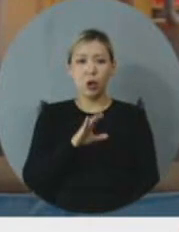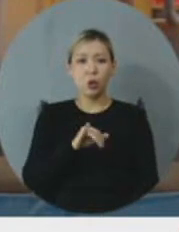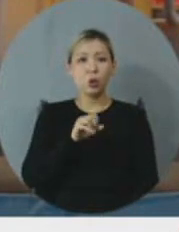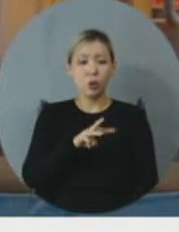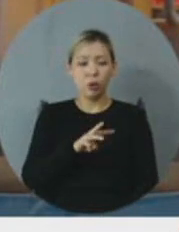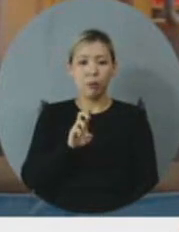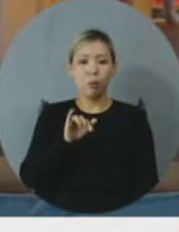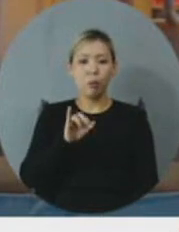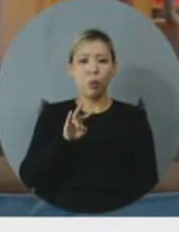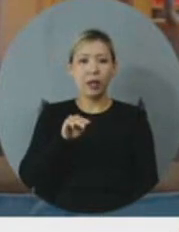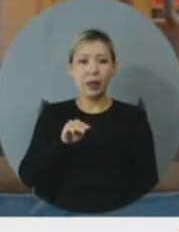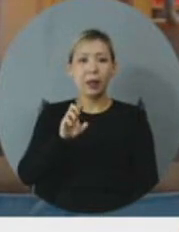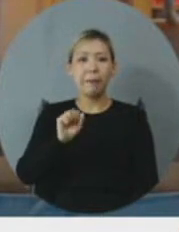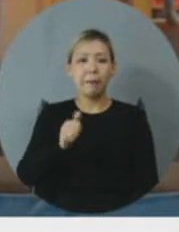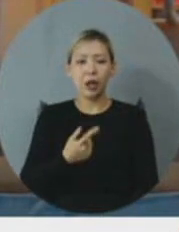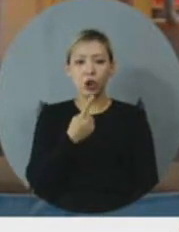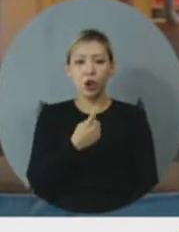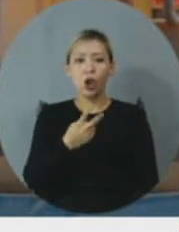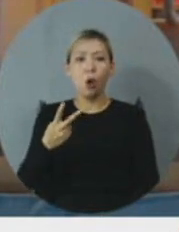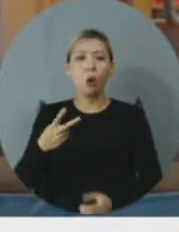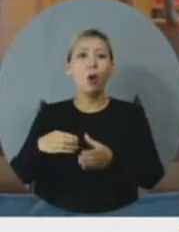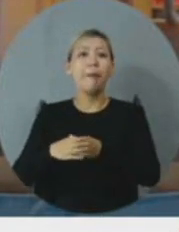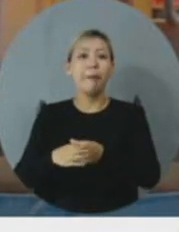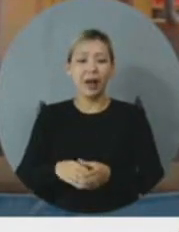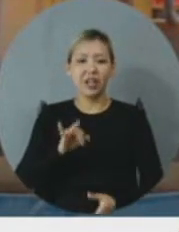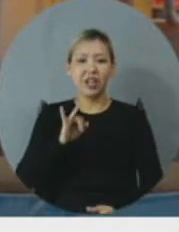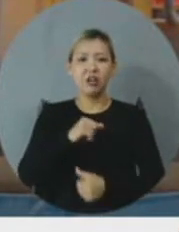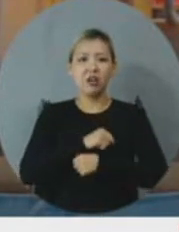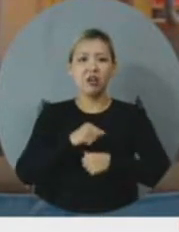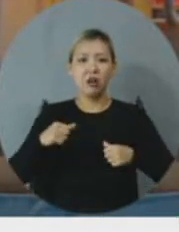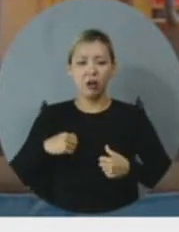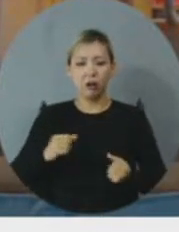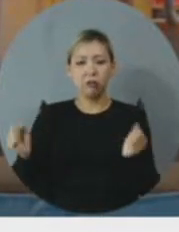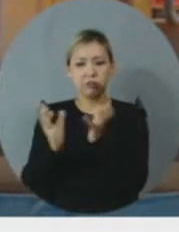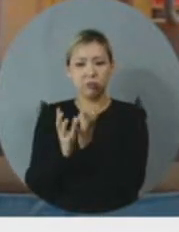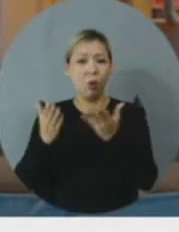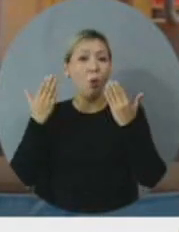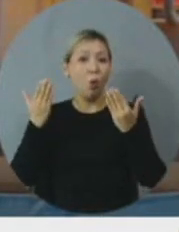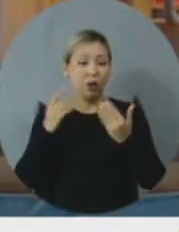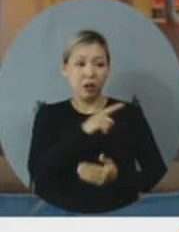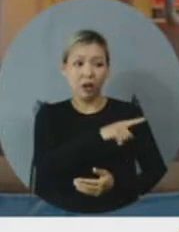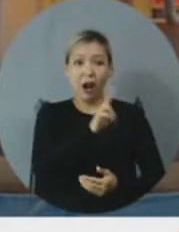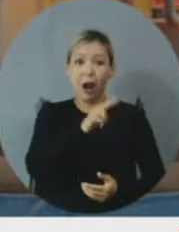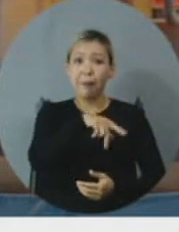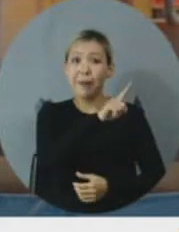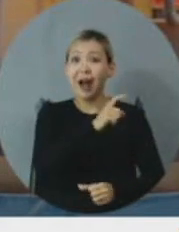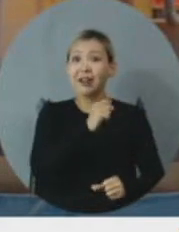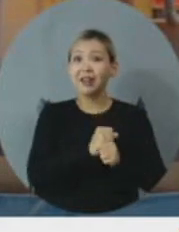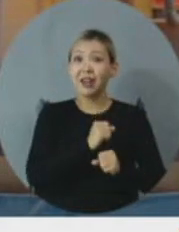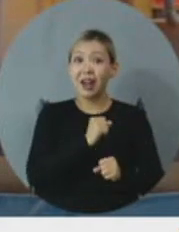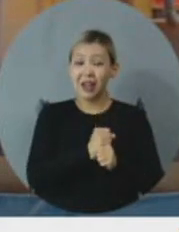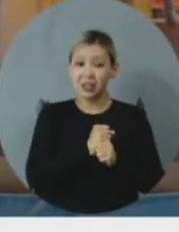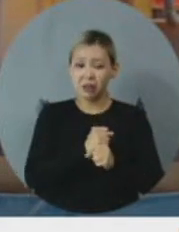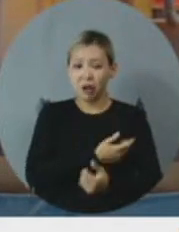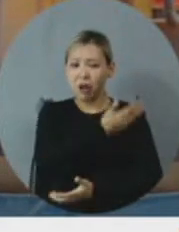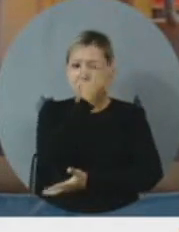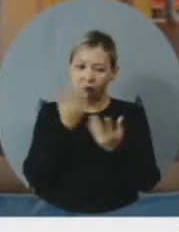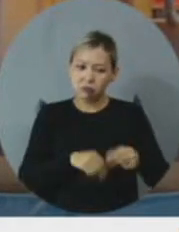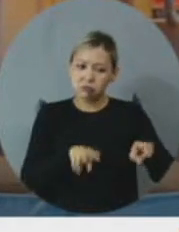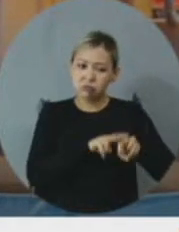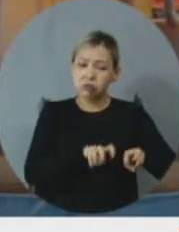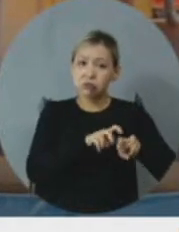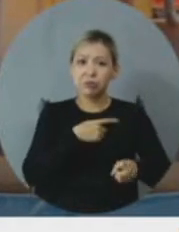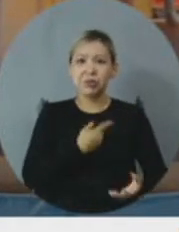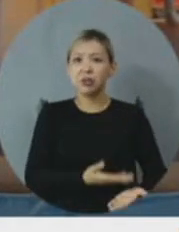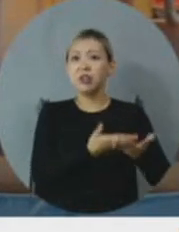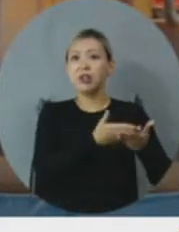манай сумын буян тоогийн 1-2 дугаар багийн иргэдийн нийтийн хурлаар оролдоод ингээд одоо энэ компаний үйл ажиллагааг бол хайгуулын үйл